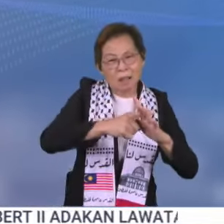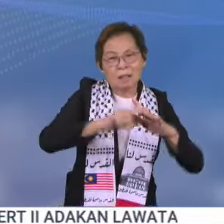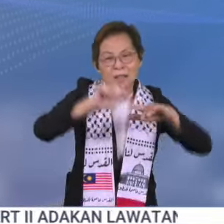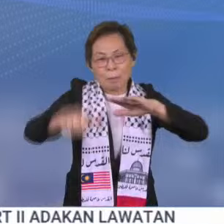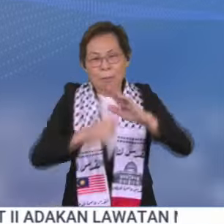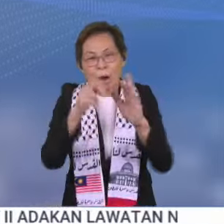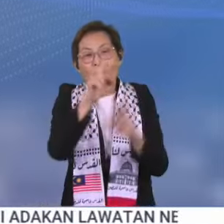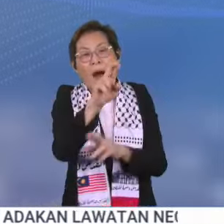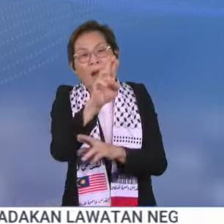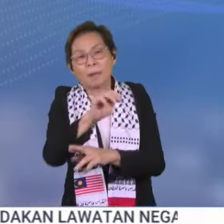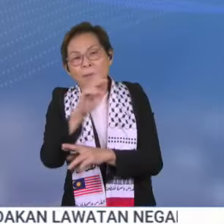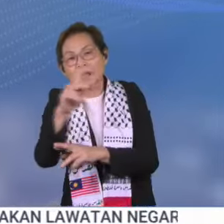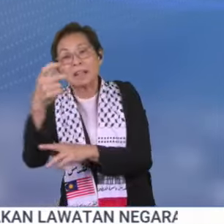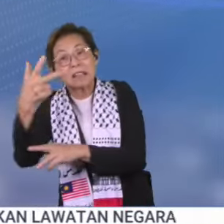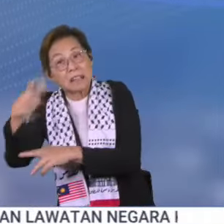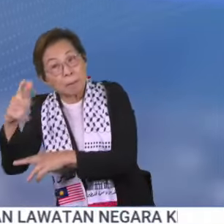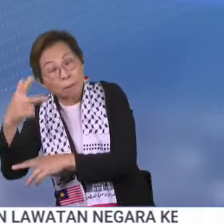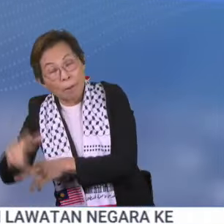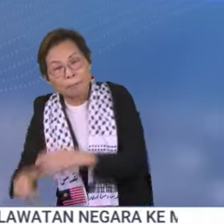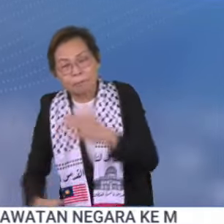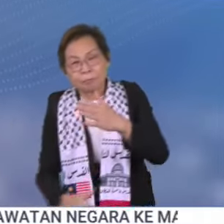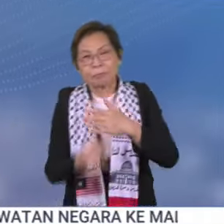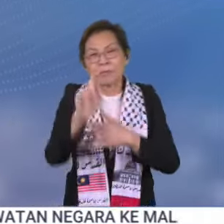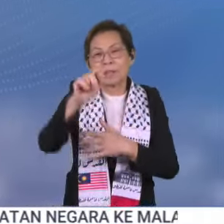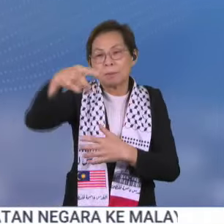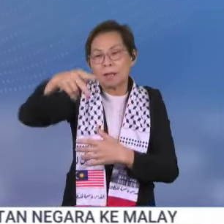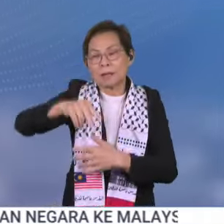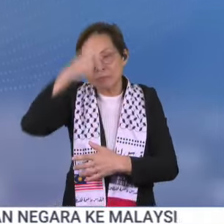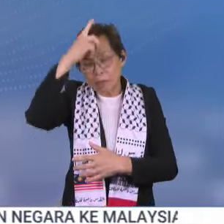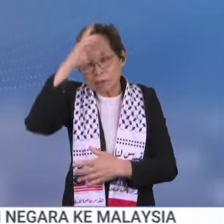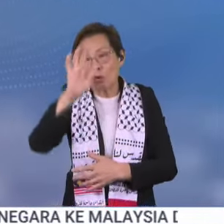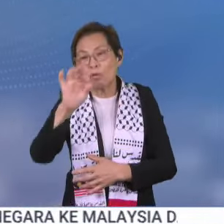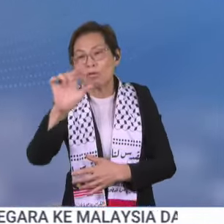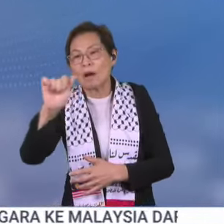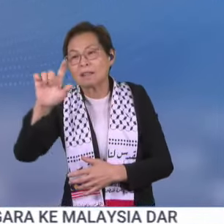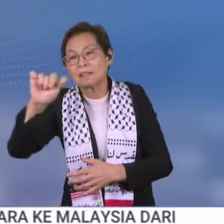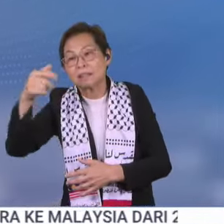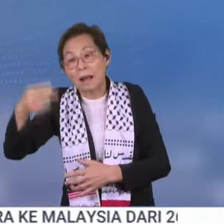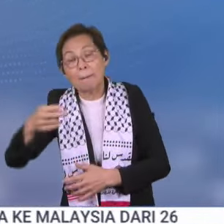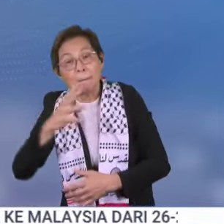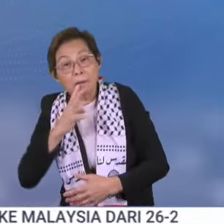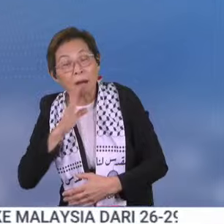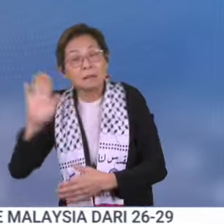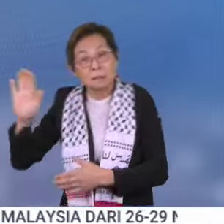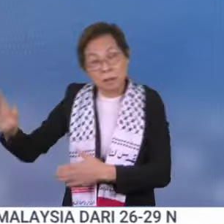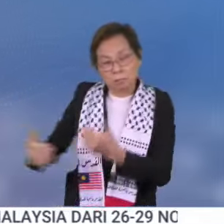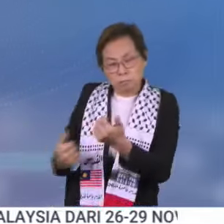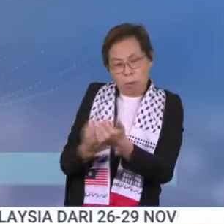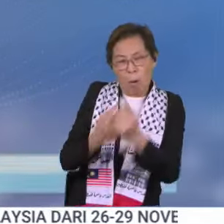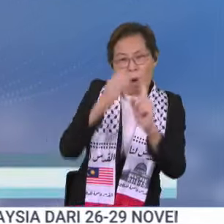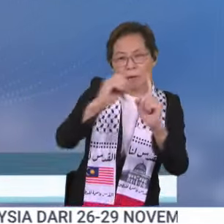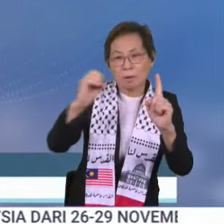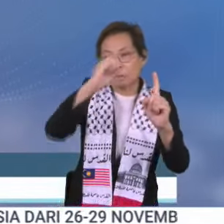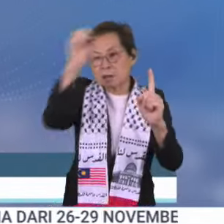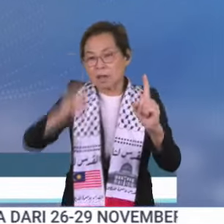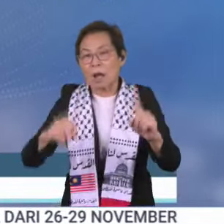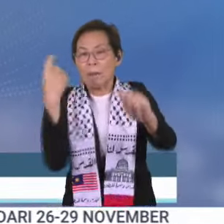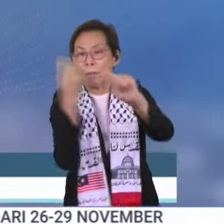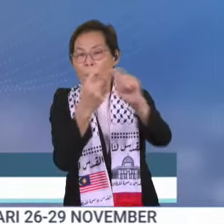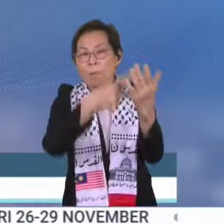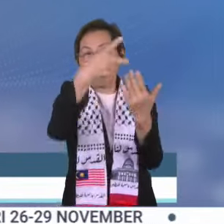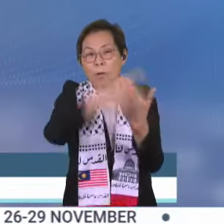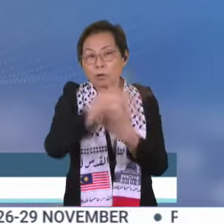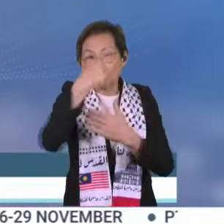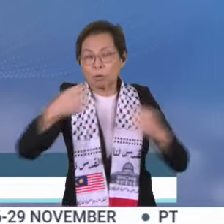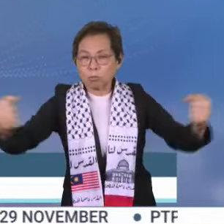bawah rancangan Malaysia ke-13 timbalan Perdana Menteri Datuk Seri Fadilah yusof berkata pihaknya menyokong penuh pembinaan projek itu